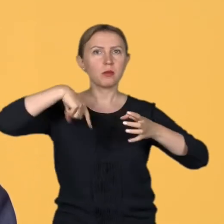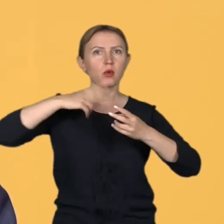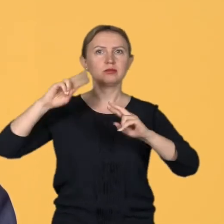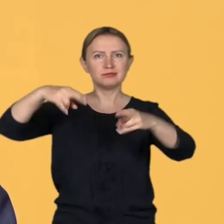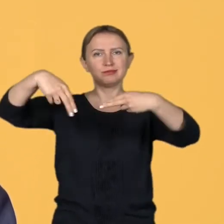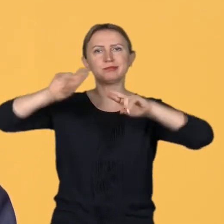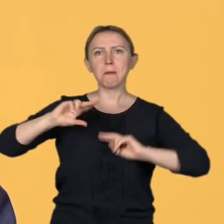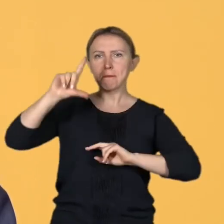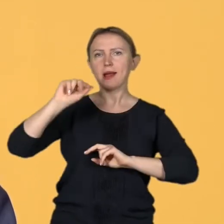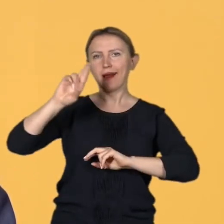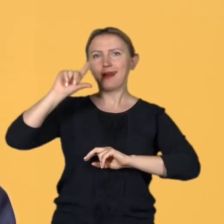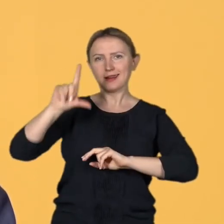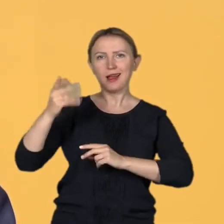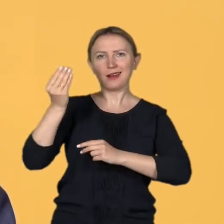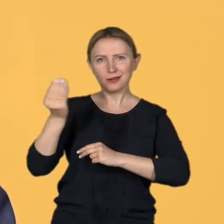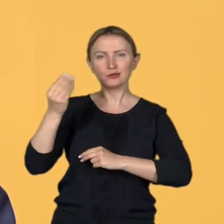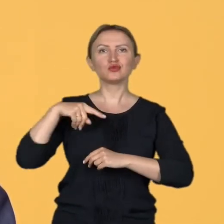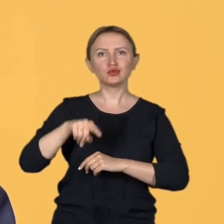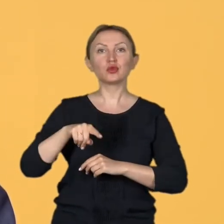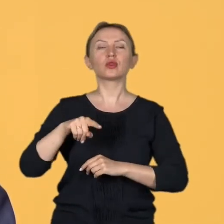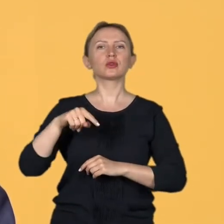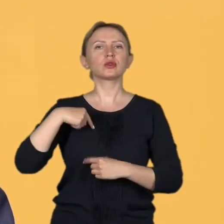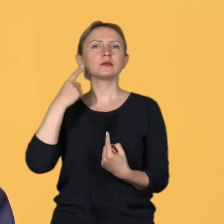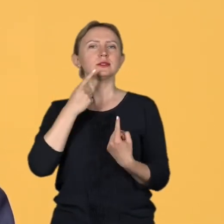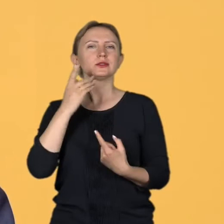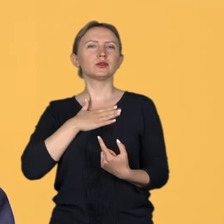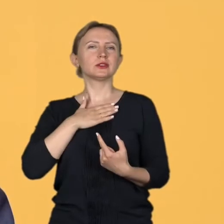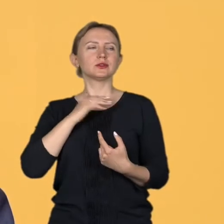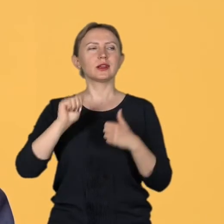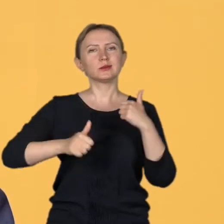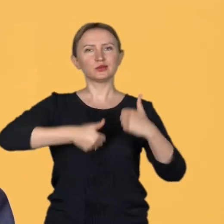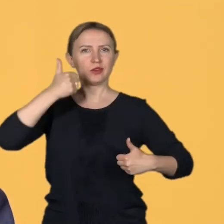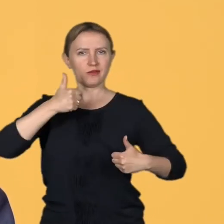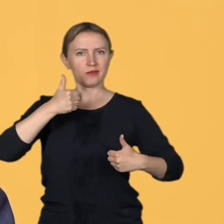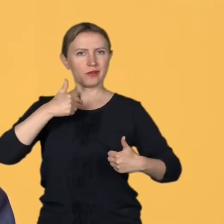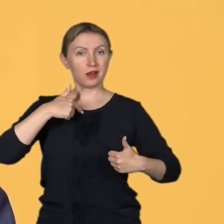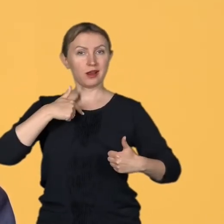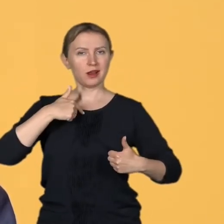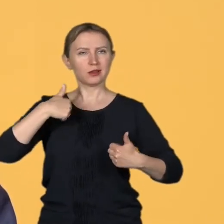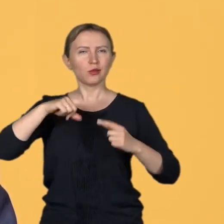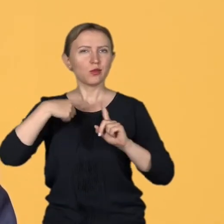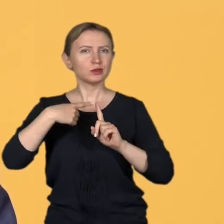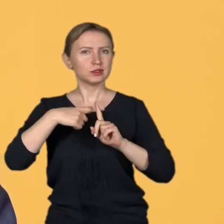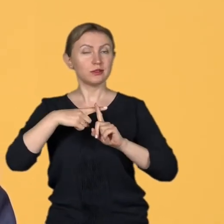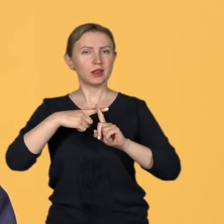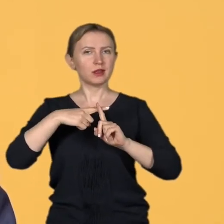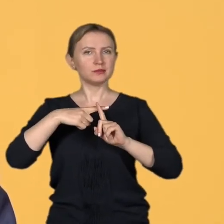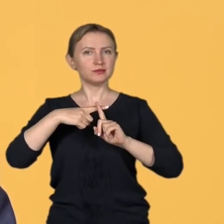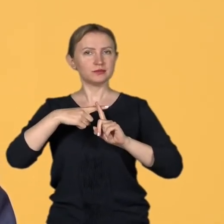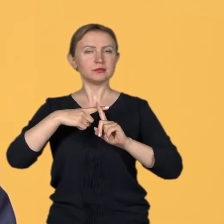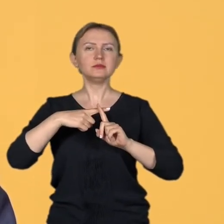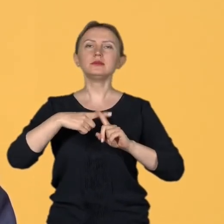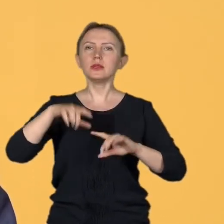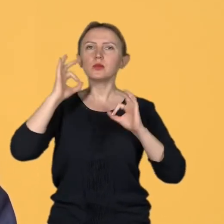odziedziczyliśmy po PRL-u, myślę, że też jest taką naszą przewagą konkurencyjną, czy czymś pozytywnym, jeśli oczywiście